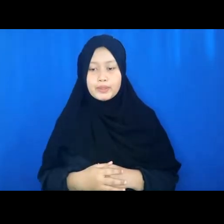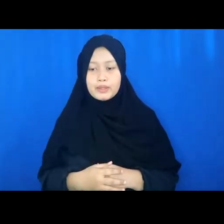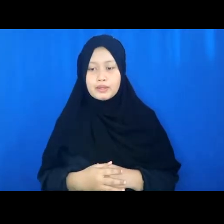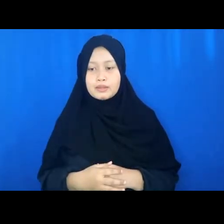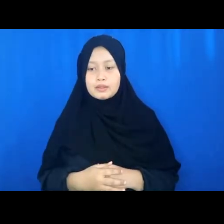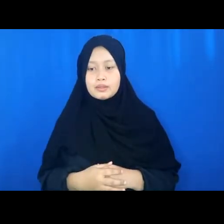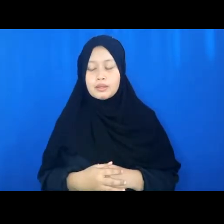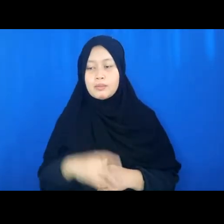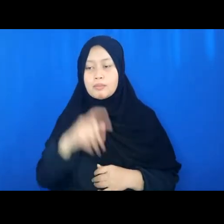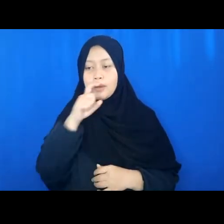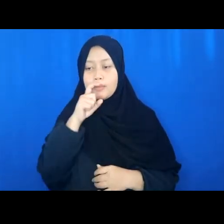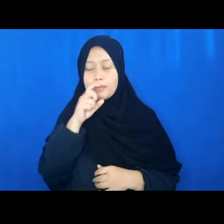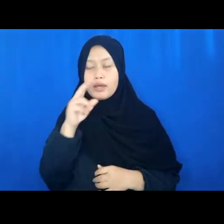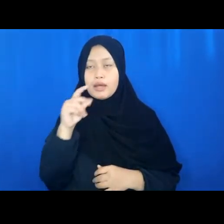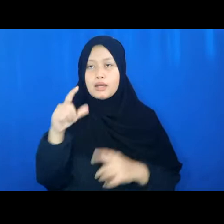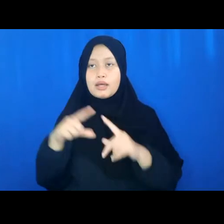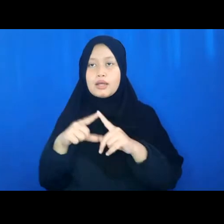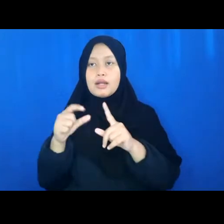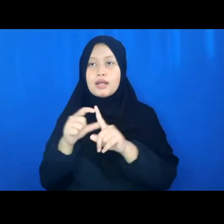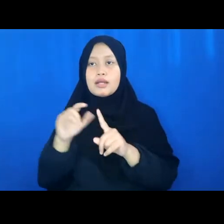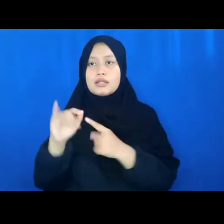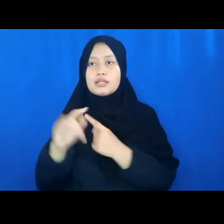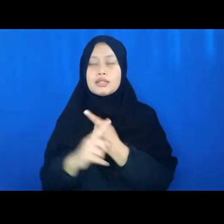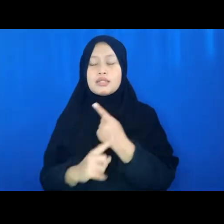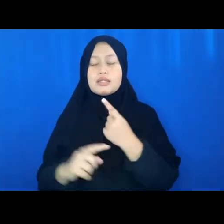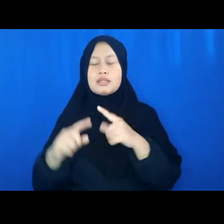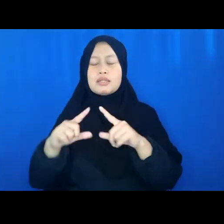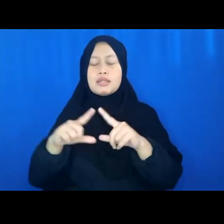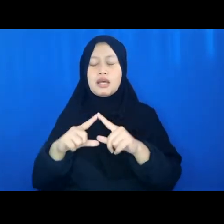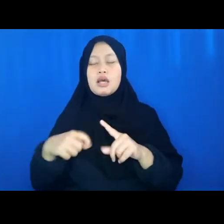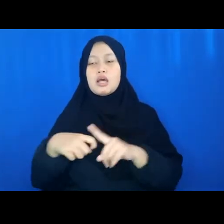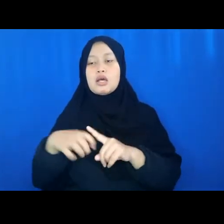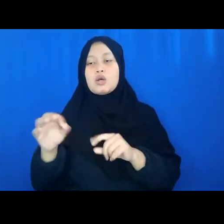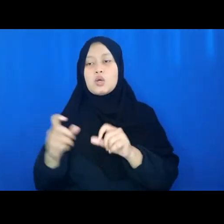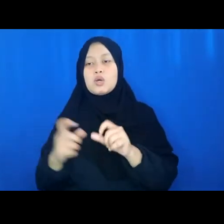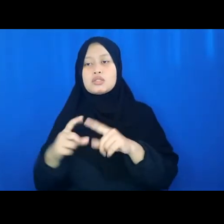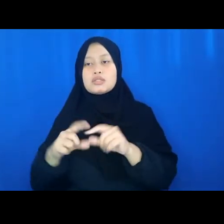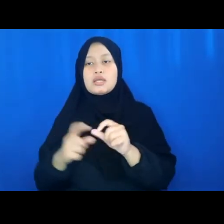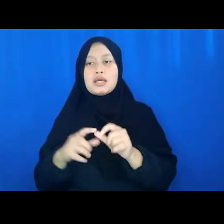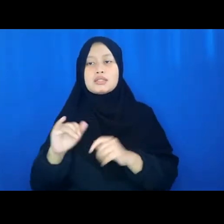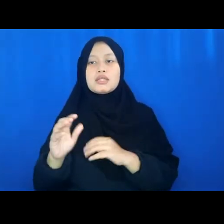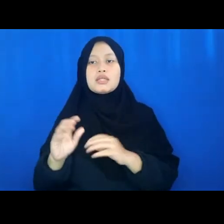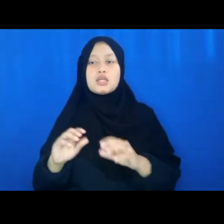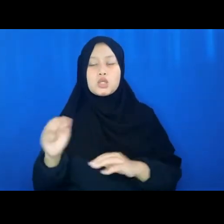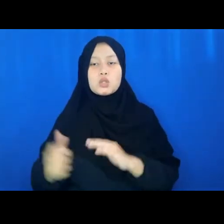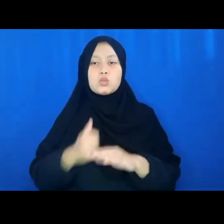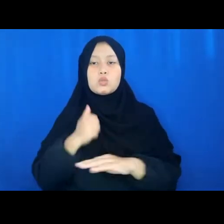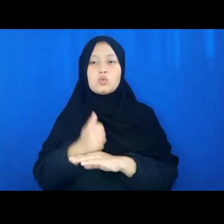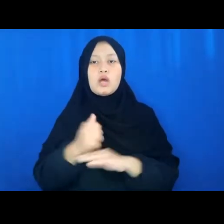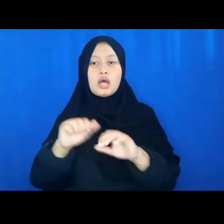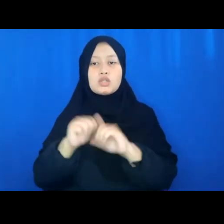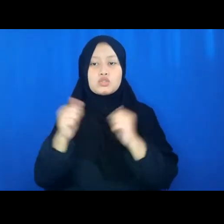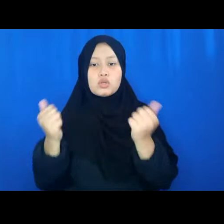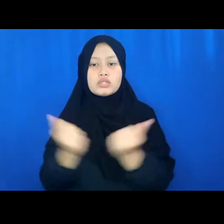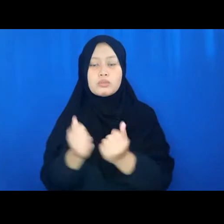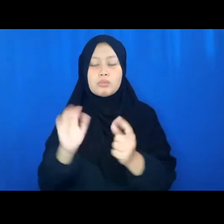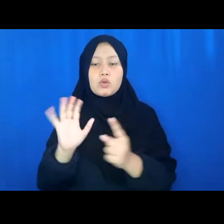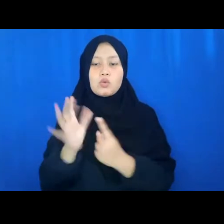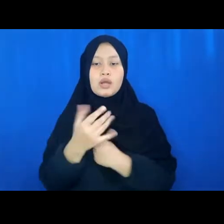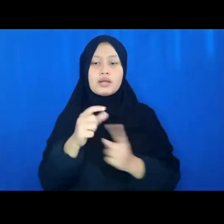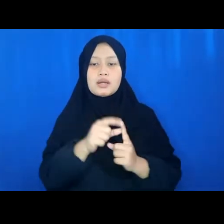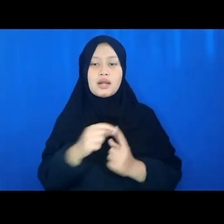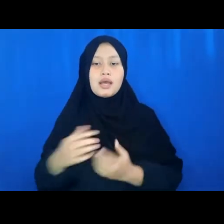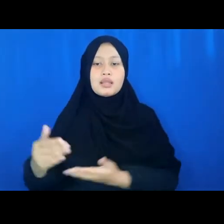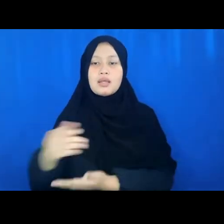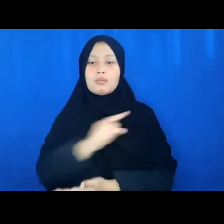Raditya Kosasih SH LLM ketua Asosiasi praktisi perlindungan data Indonesia app di Selamat